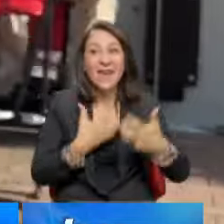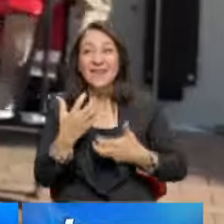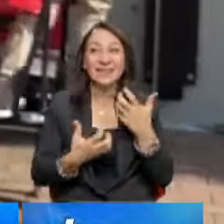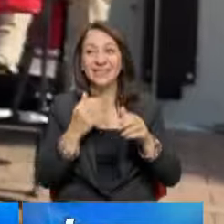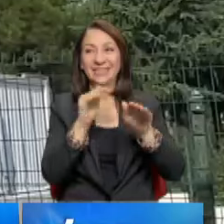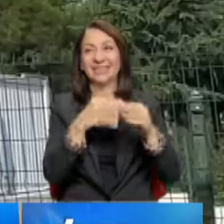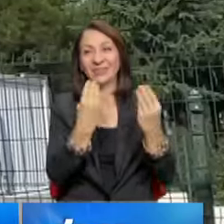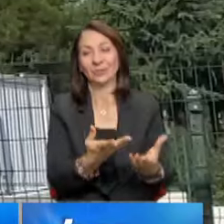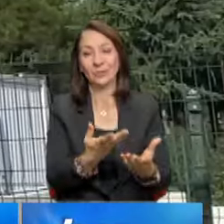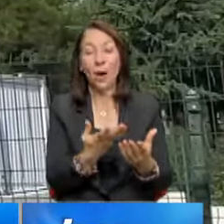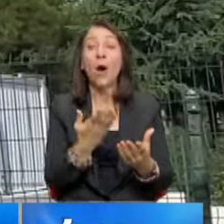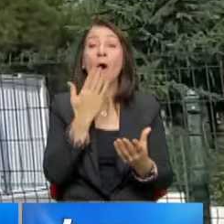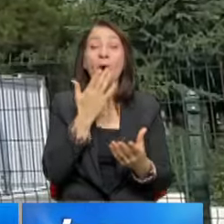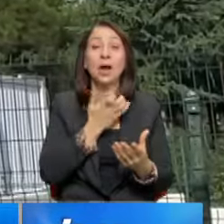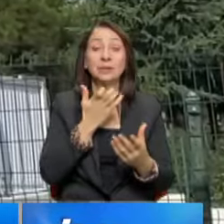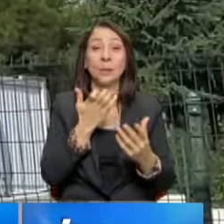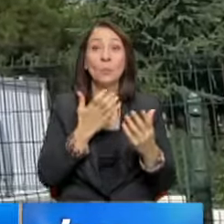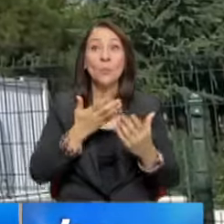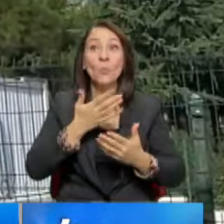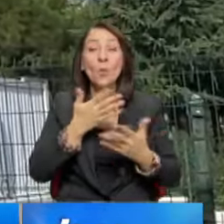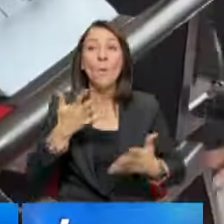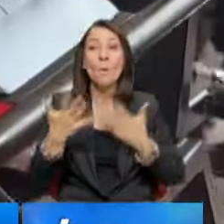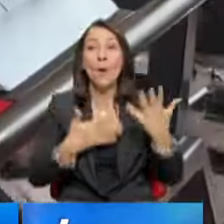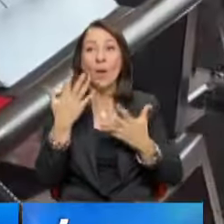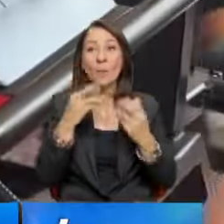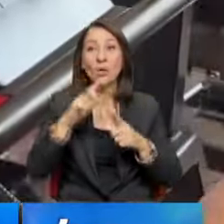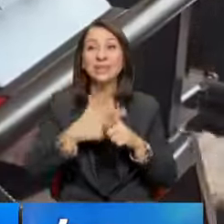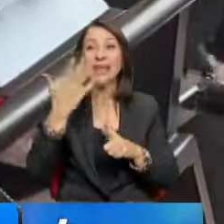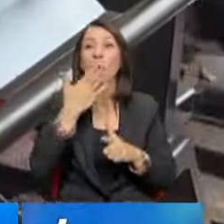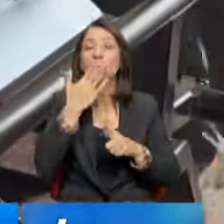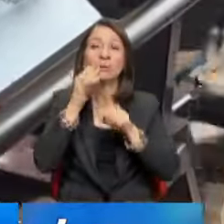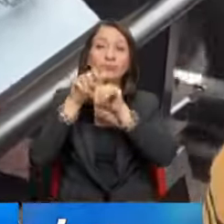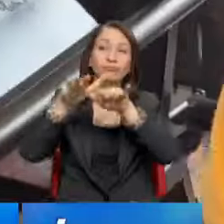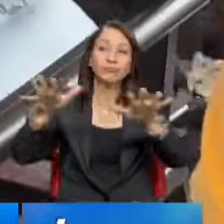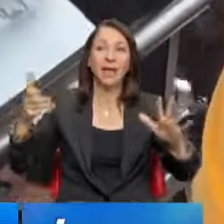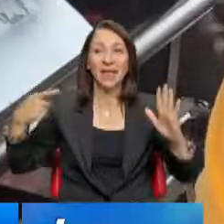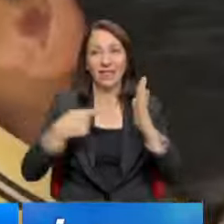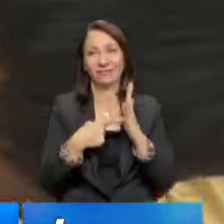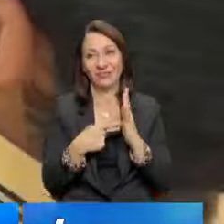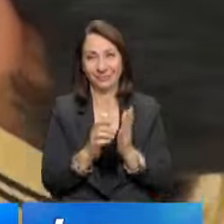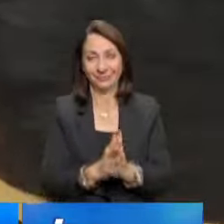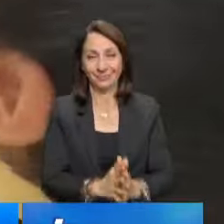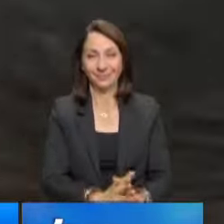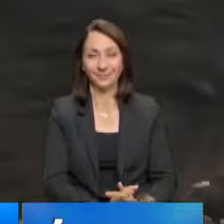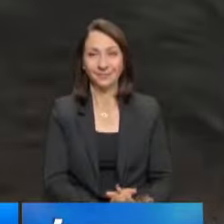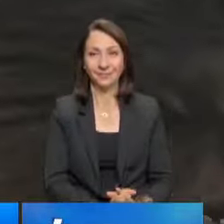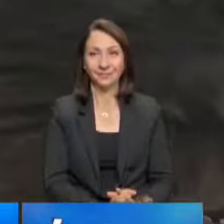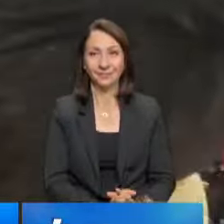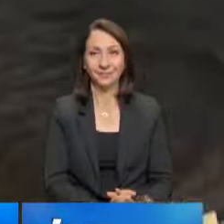yapmaya teşvik ediyoruz. Öğrencilerden büyük ilgi gören projenin diğer okullarda da yayılması hedefleniyor.